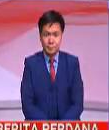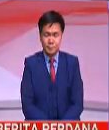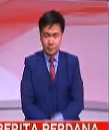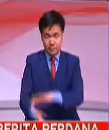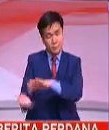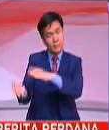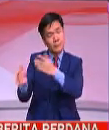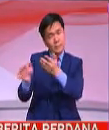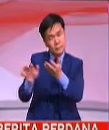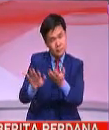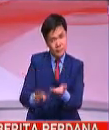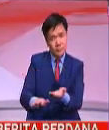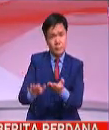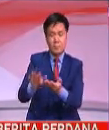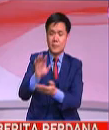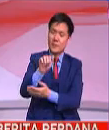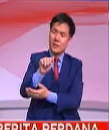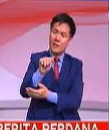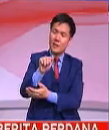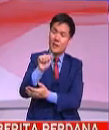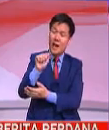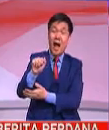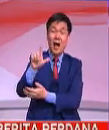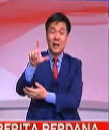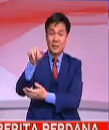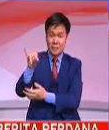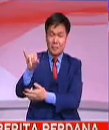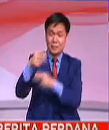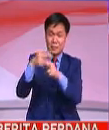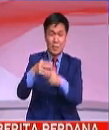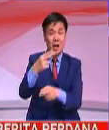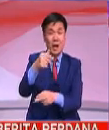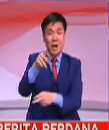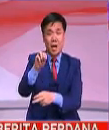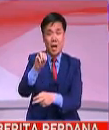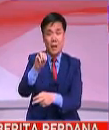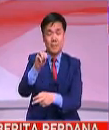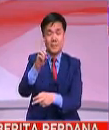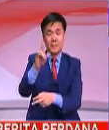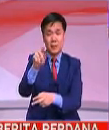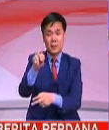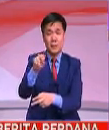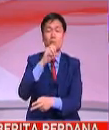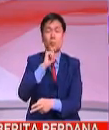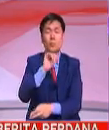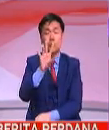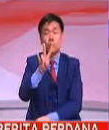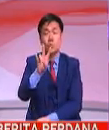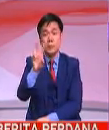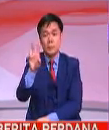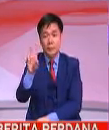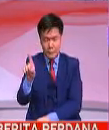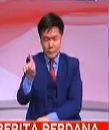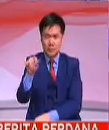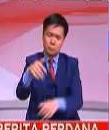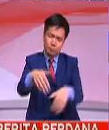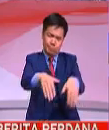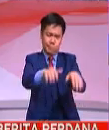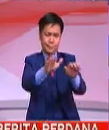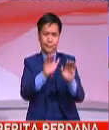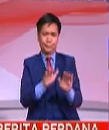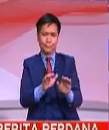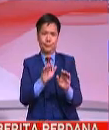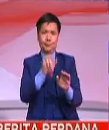Jenazah Allahyarham komposer A. Ali atau nama sebenarnya Hamdan Atan, 71 tahun, selamat disemadikan di tanah